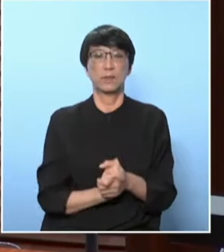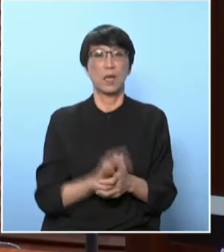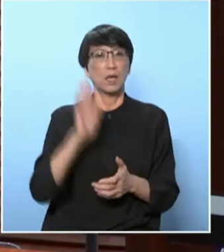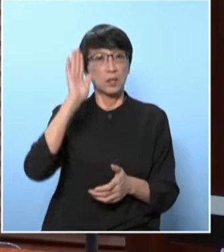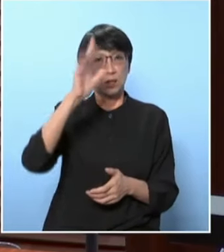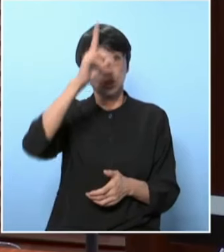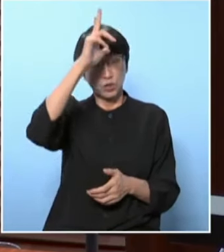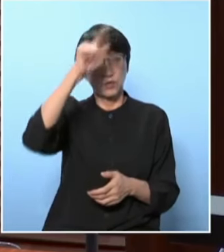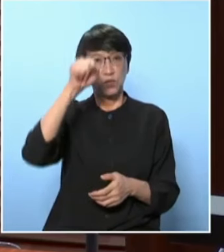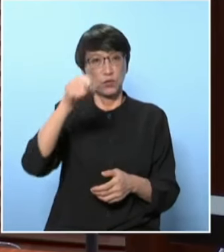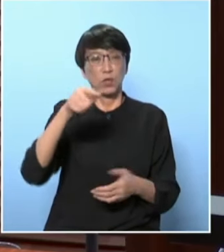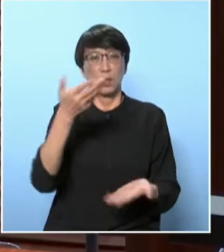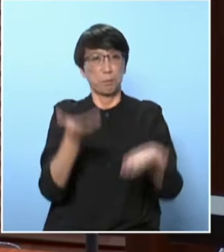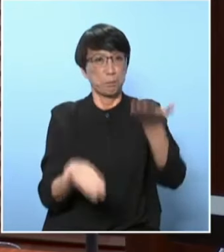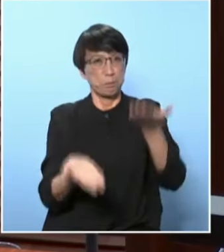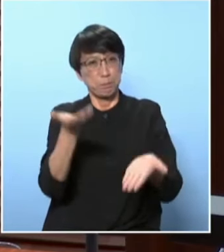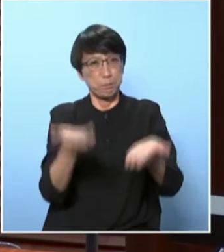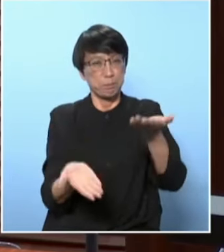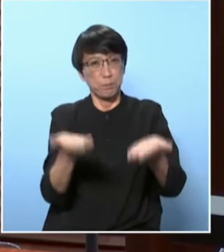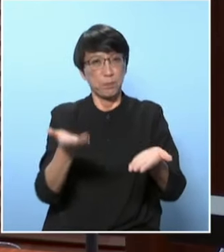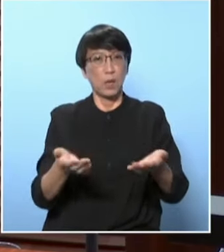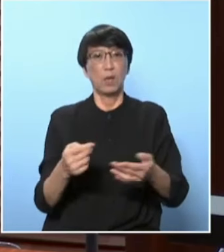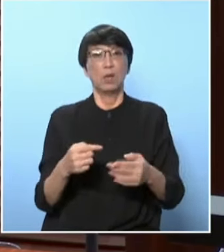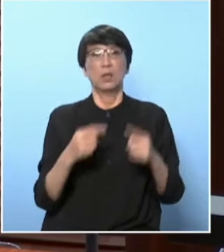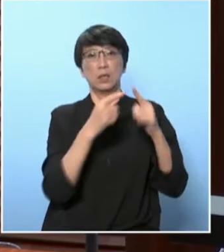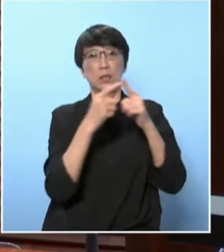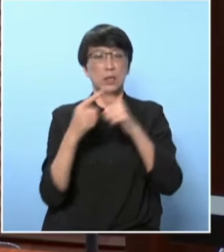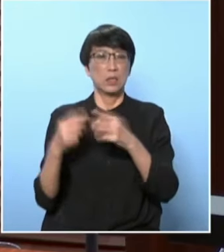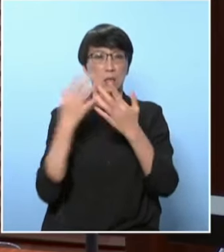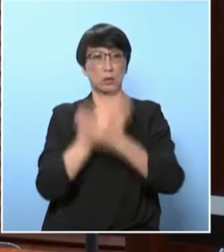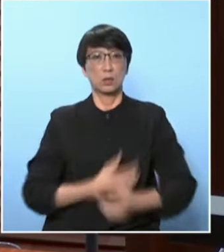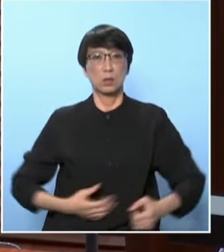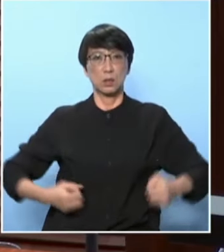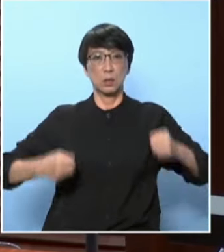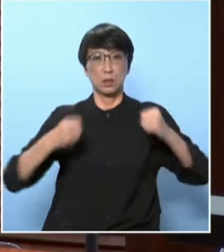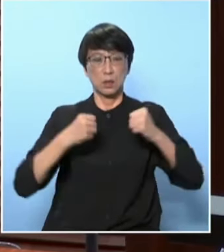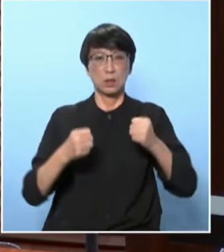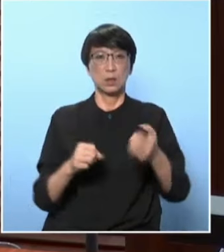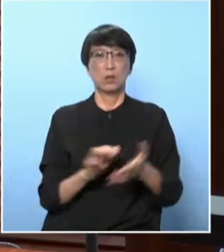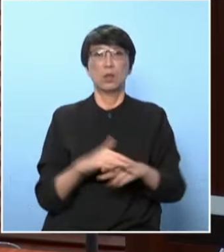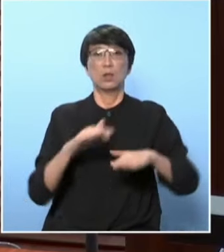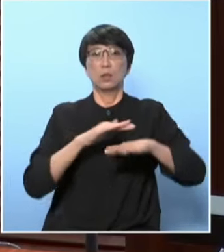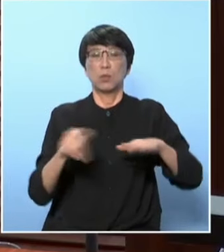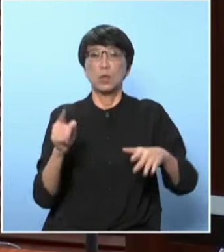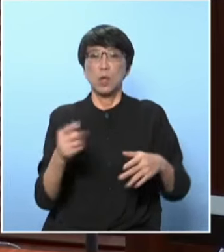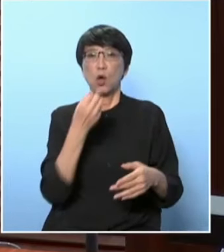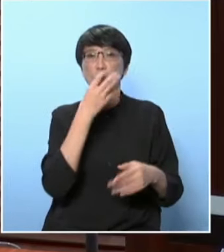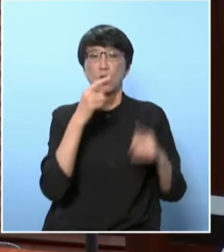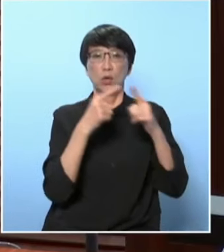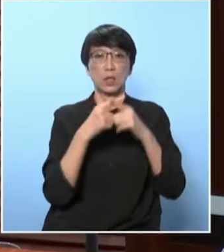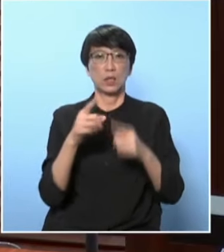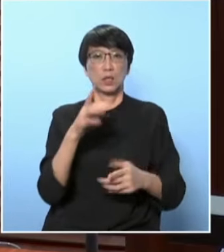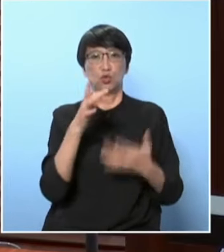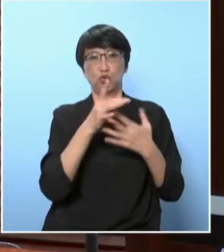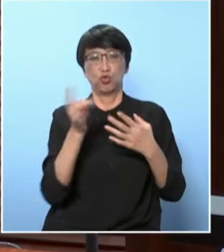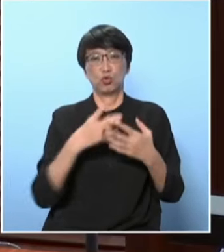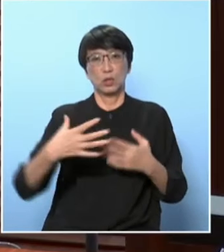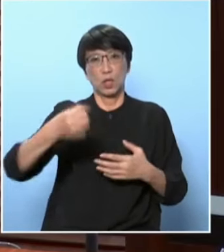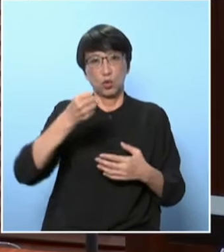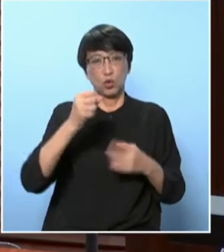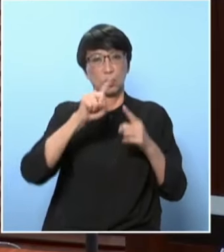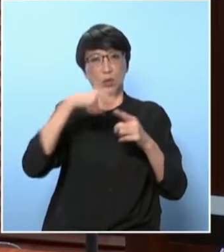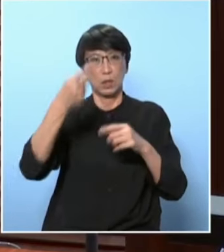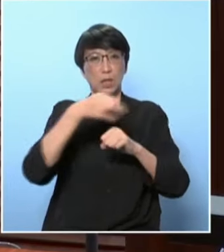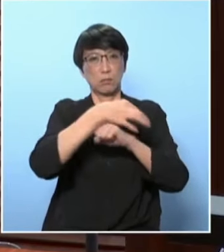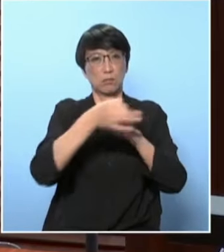即係要平衡咧喺市民嘅健康嘅同時間嘅話咧，亦都要平衡翻香港市民嘅選擇權同埋我哋。其他